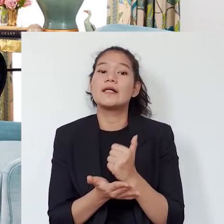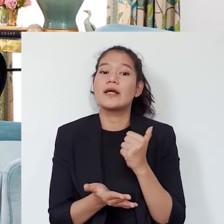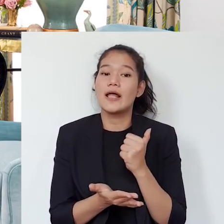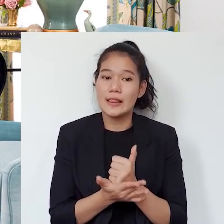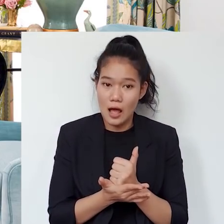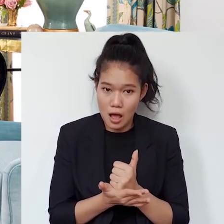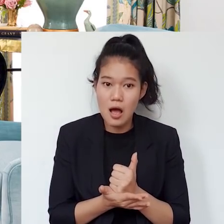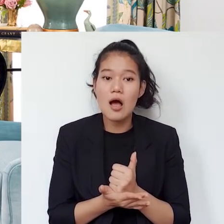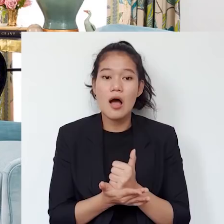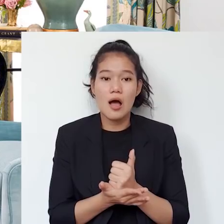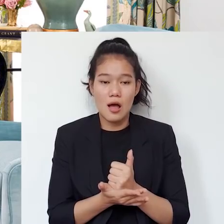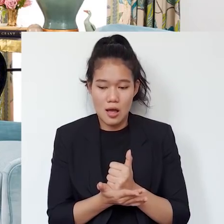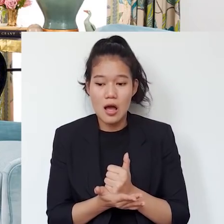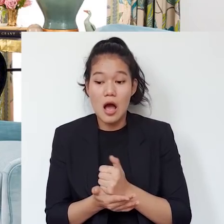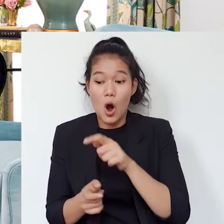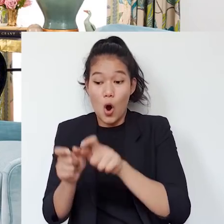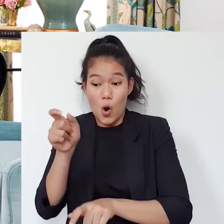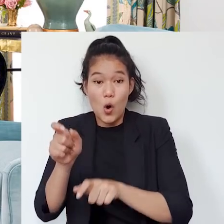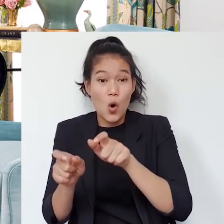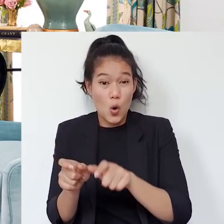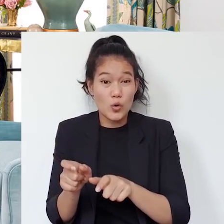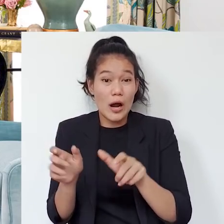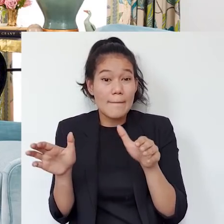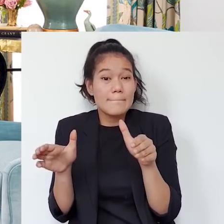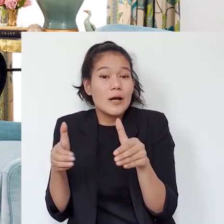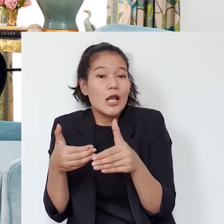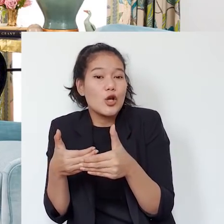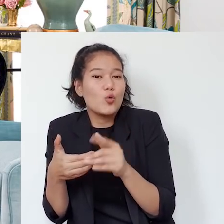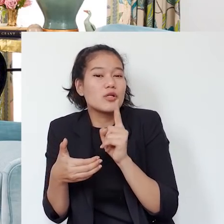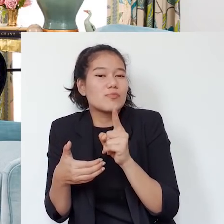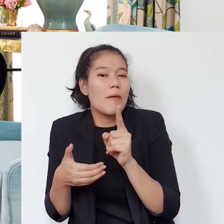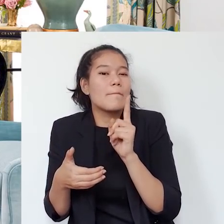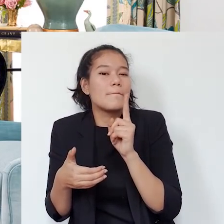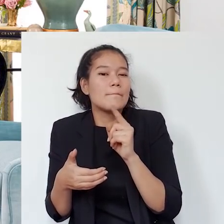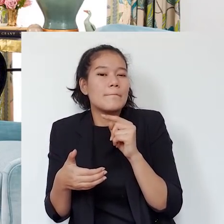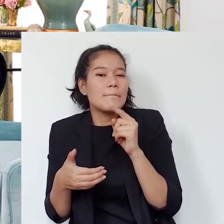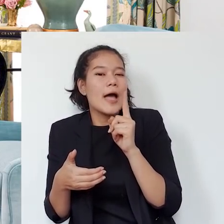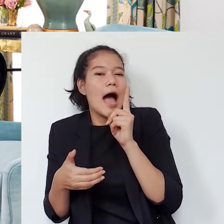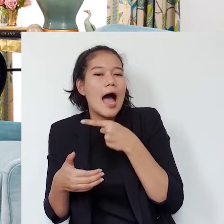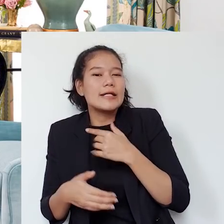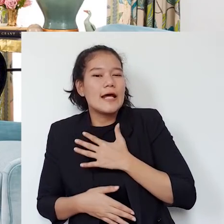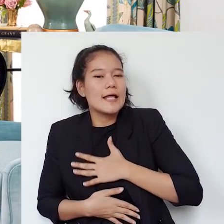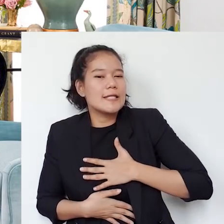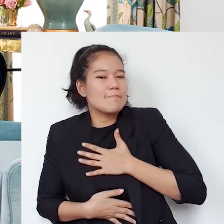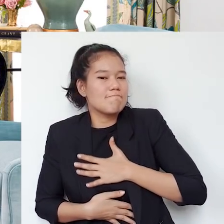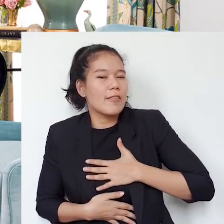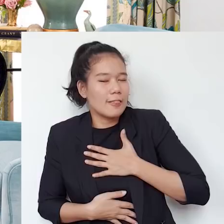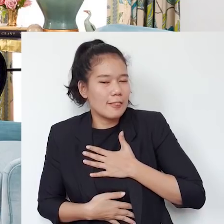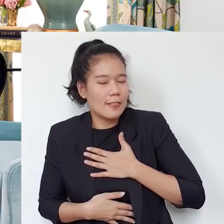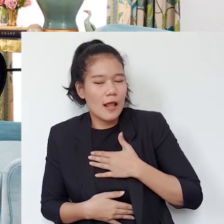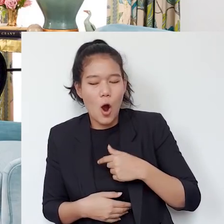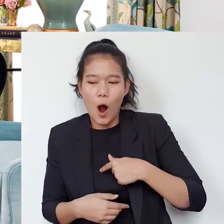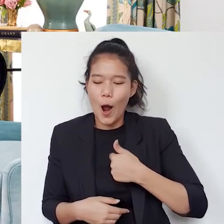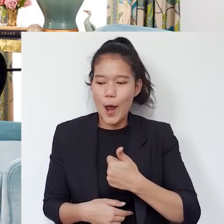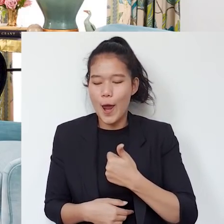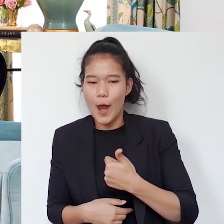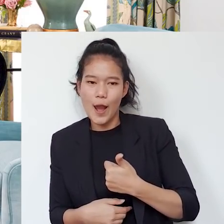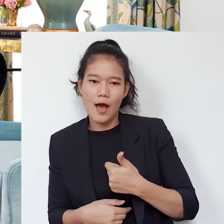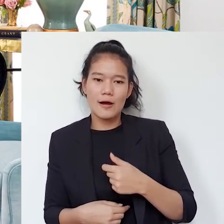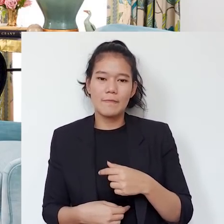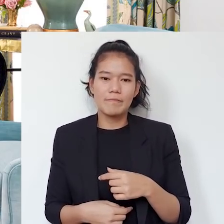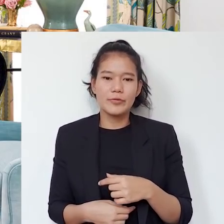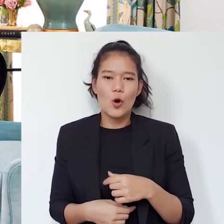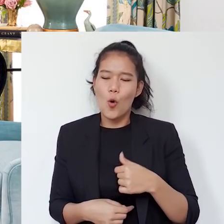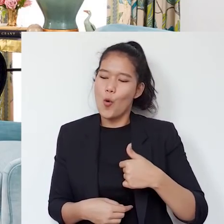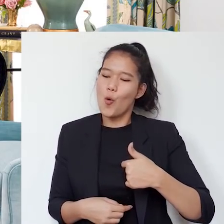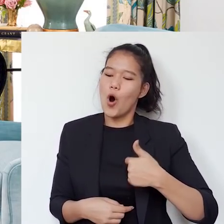Rupa-rupanya mereka berlindung dengan kenikmatan di balik otoritas keagamaan yang mereka miliki. Oh,